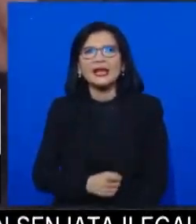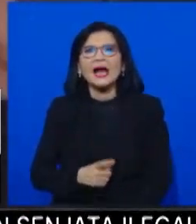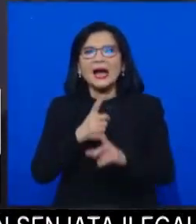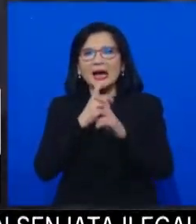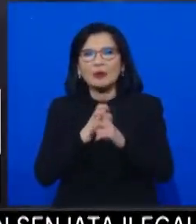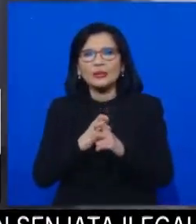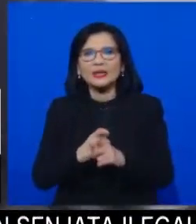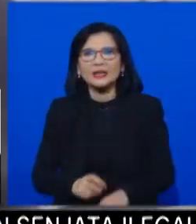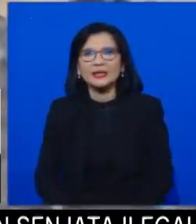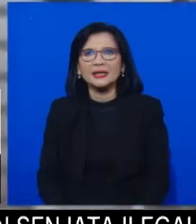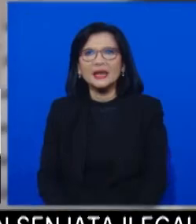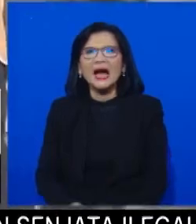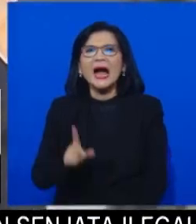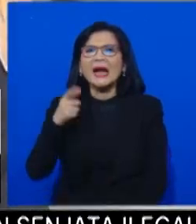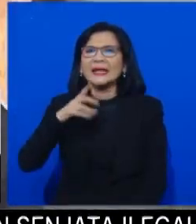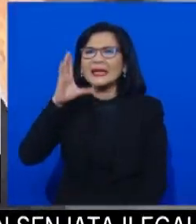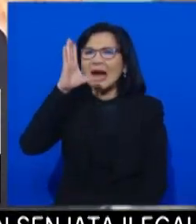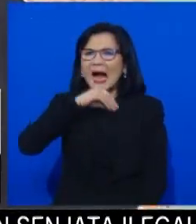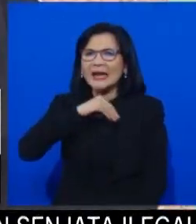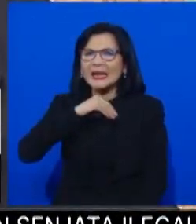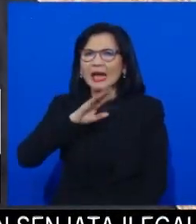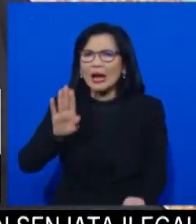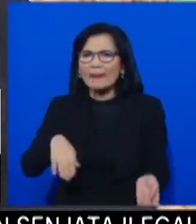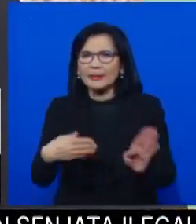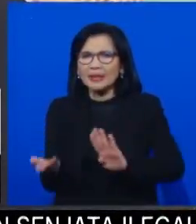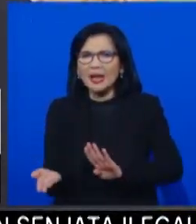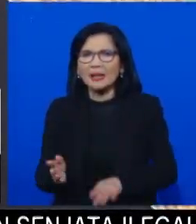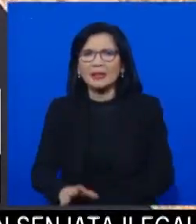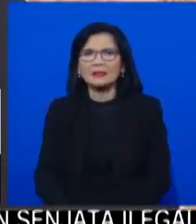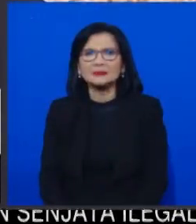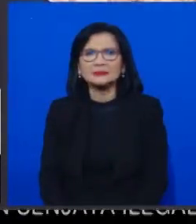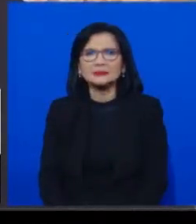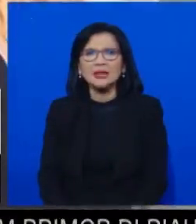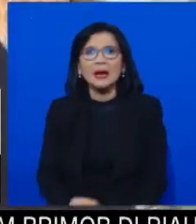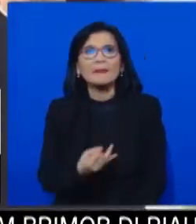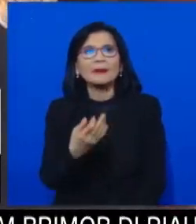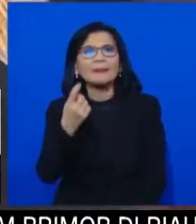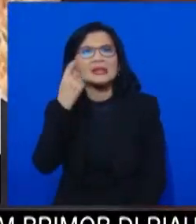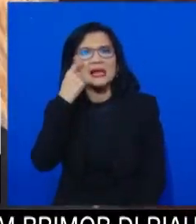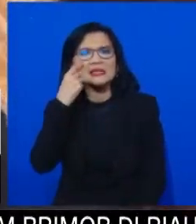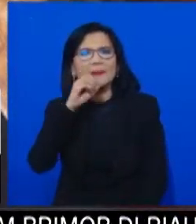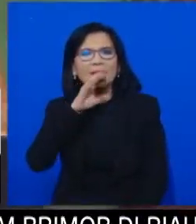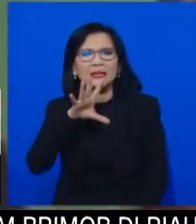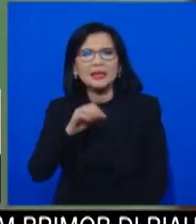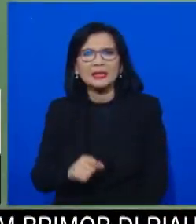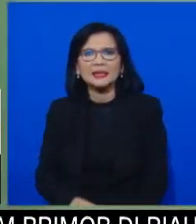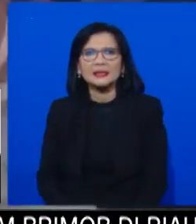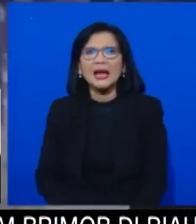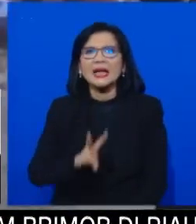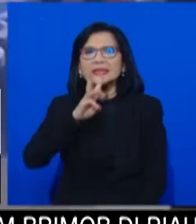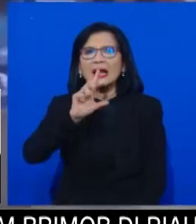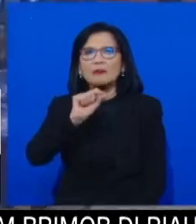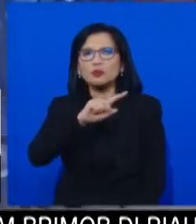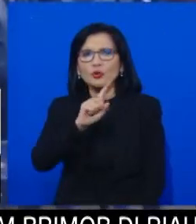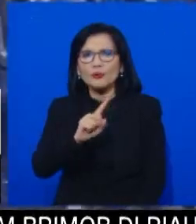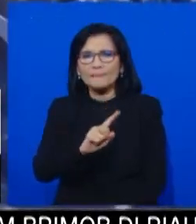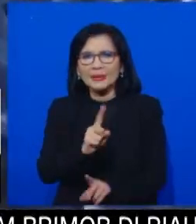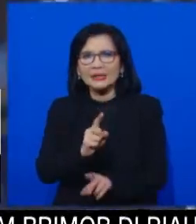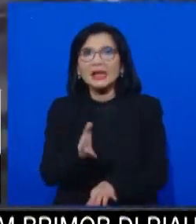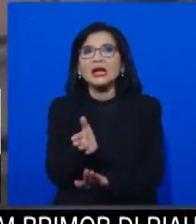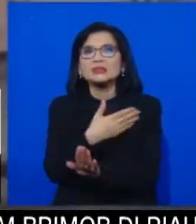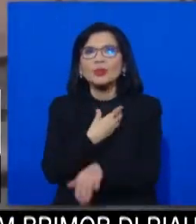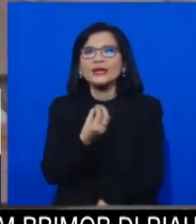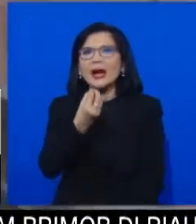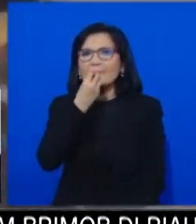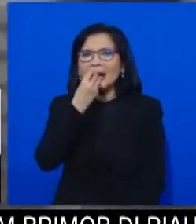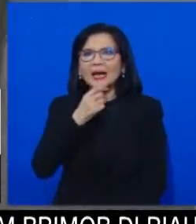tinggal, ada kejanggalan pada kematian balita tersebut. Sejumlah saksi menyatakan setengah jam sebelum korban tewas, ia makan